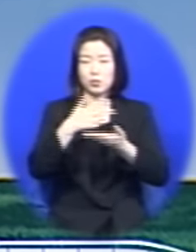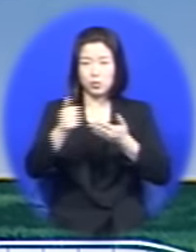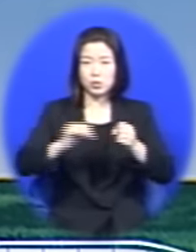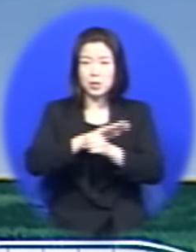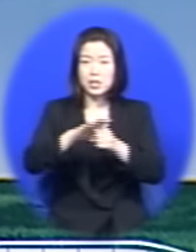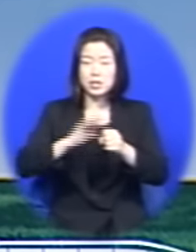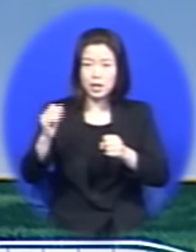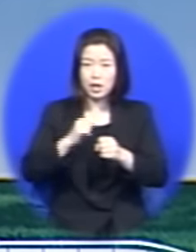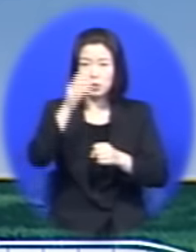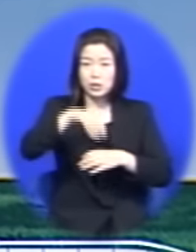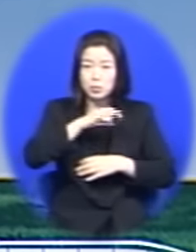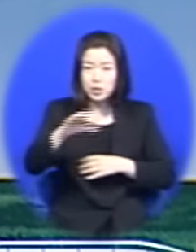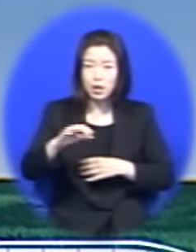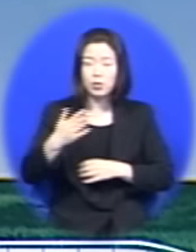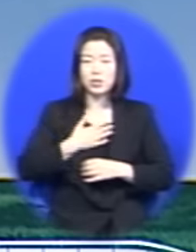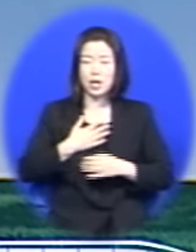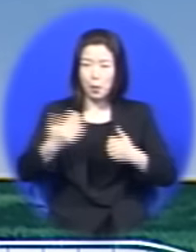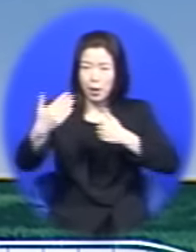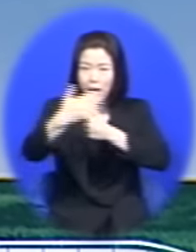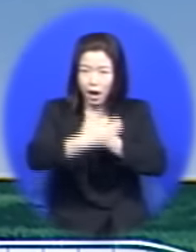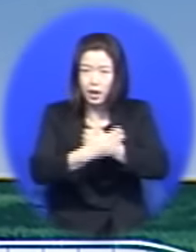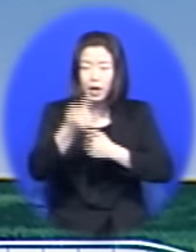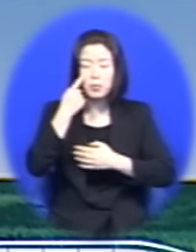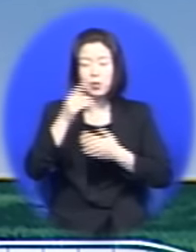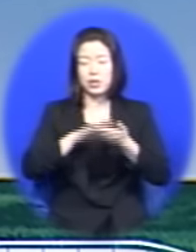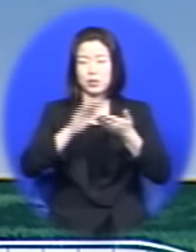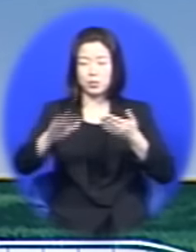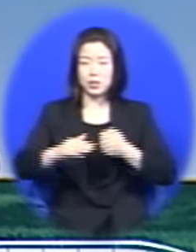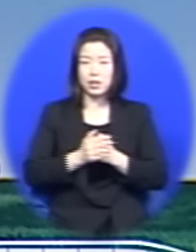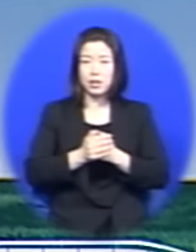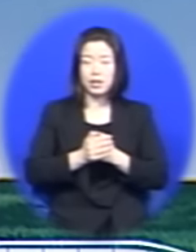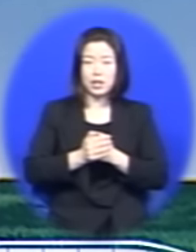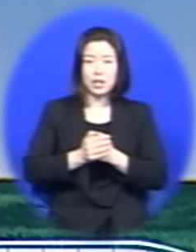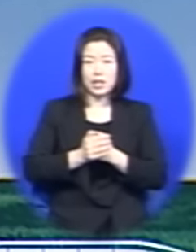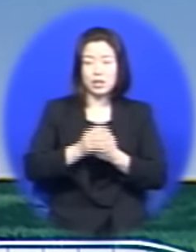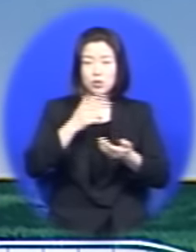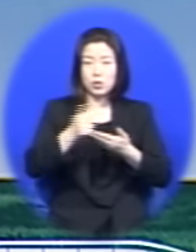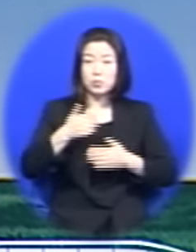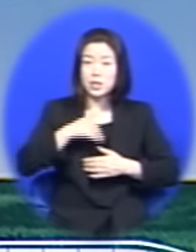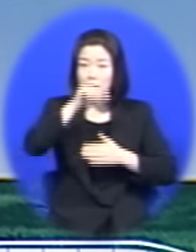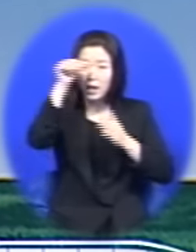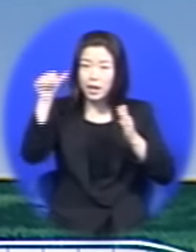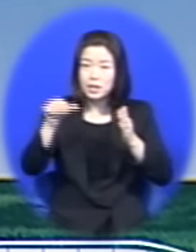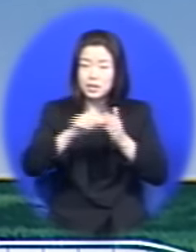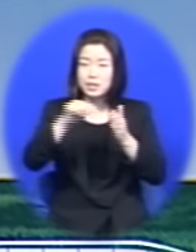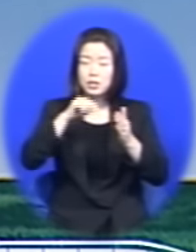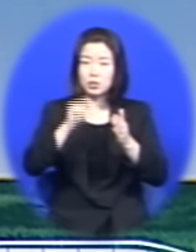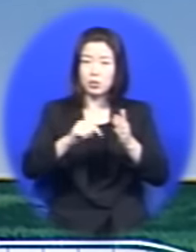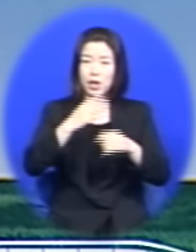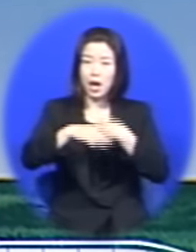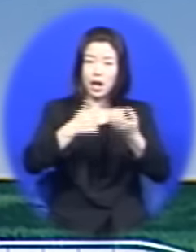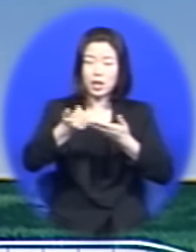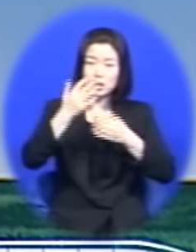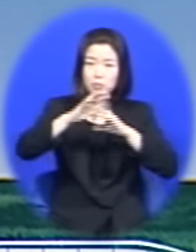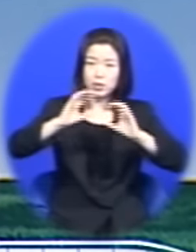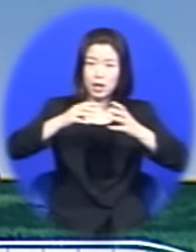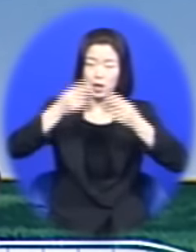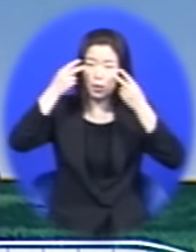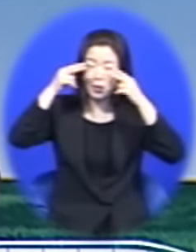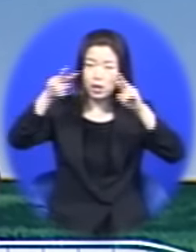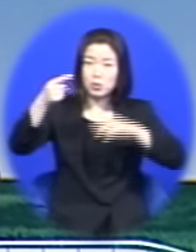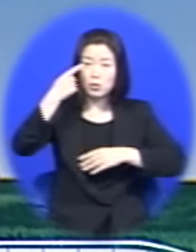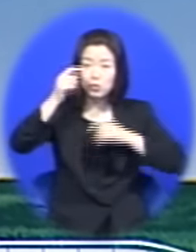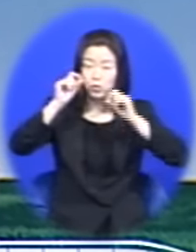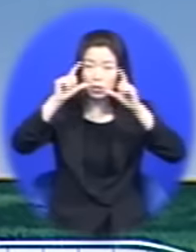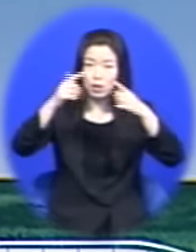사랑으로 십자가로 제가 한번 끌어안아 보겠습니다. 주님, 제 인생에 하나님의 나라를 바라보는 눈을